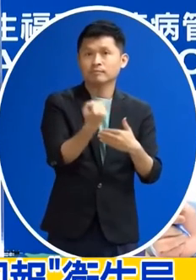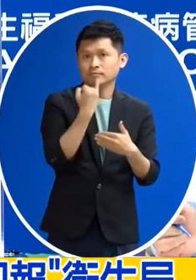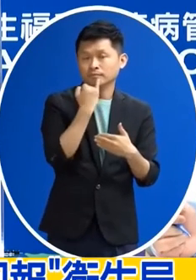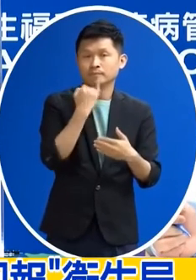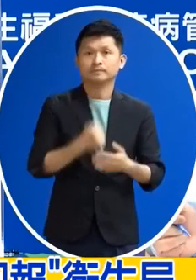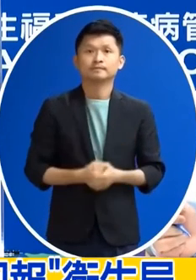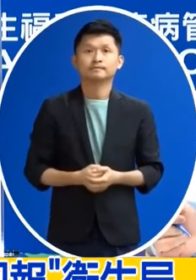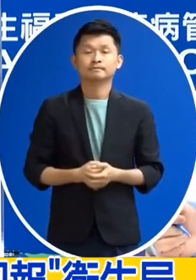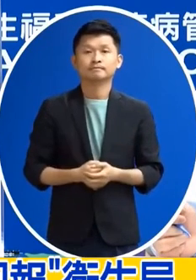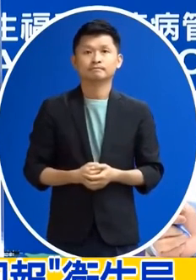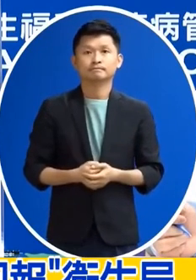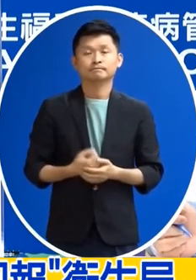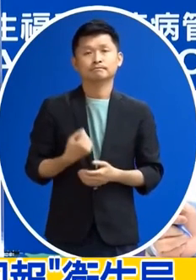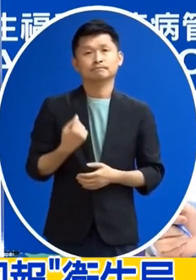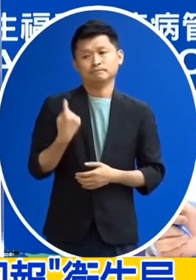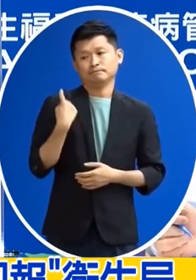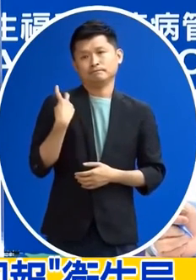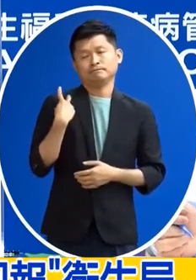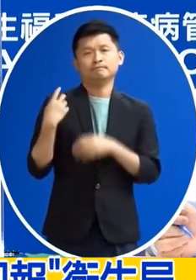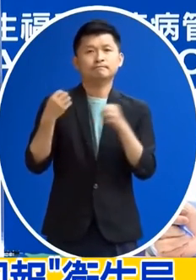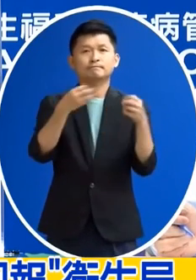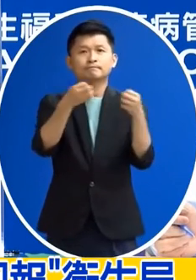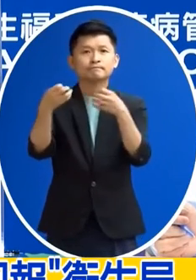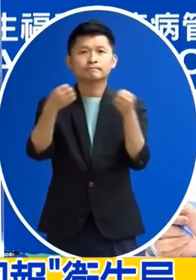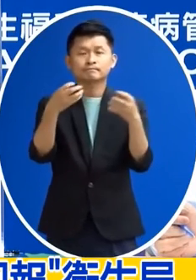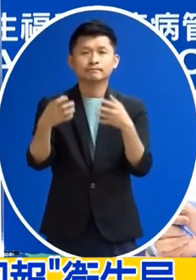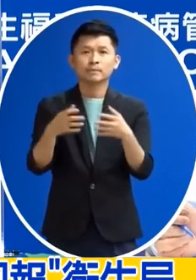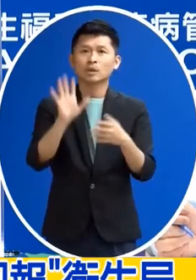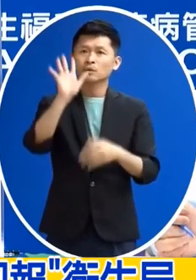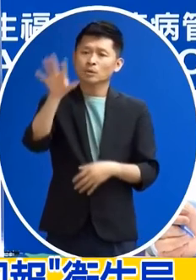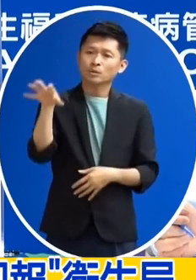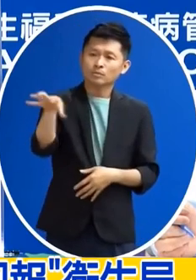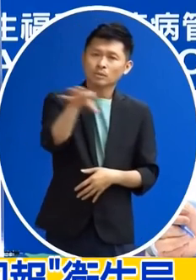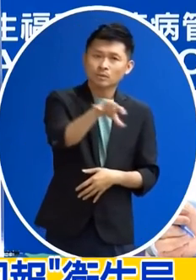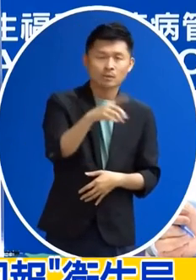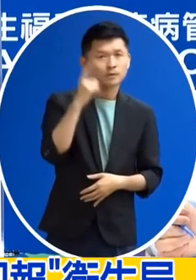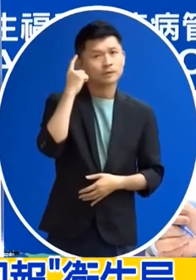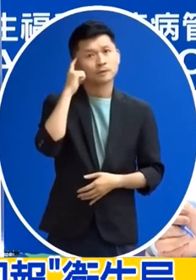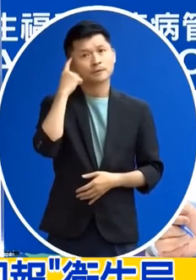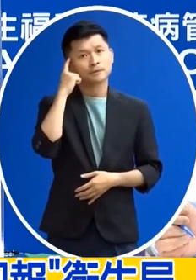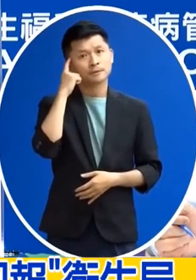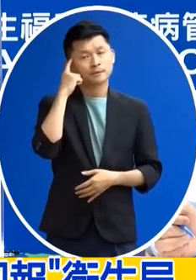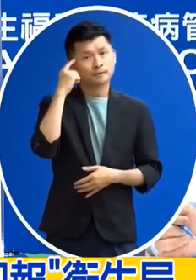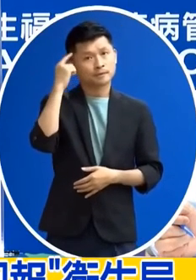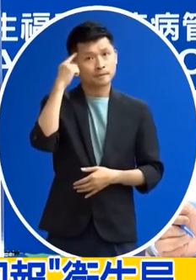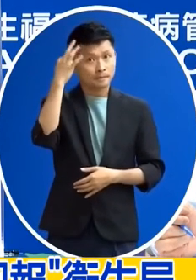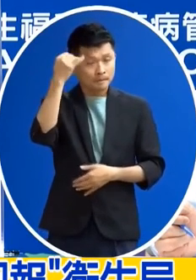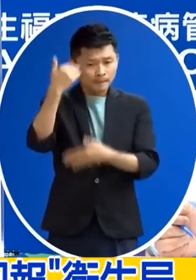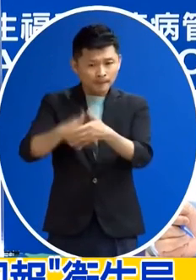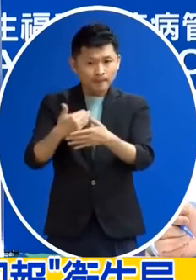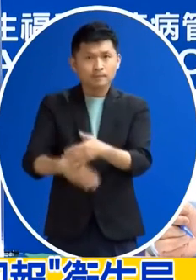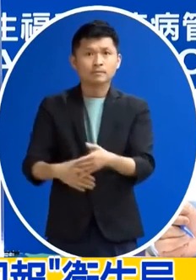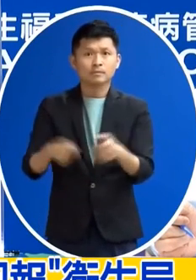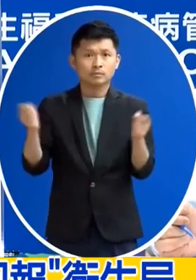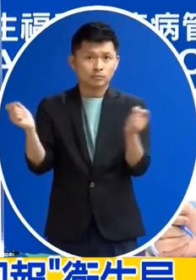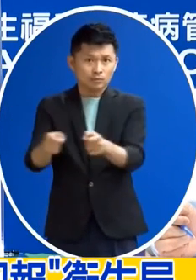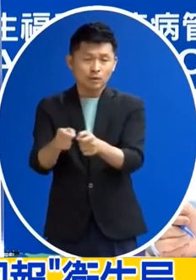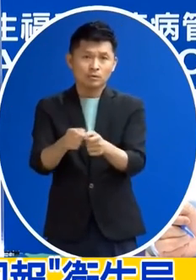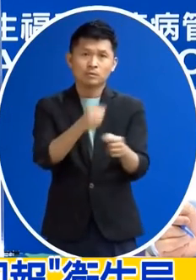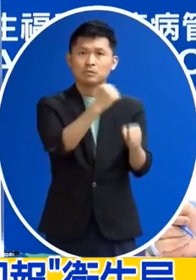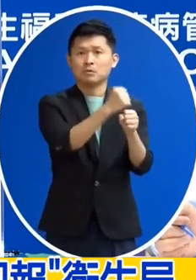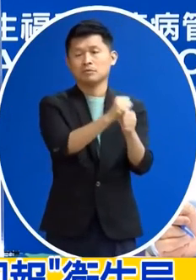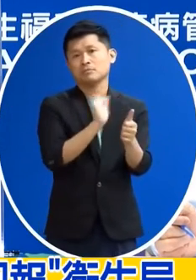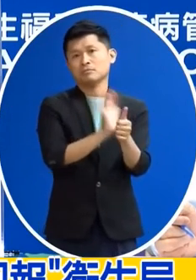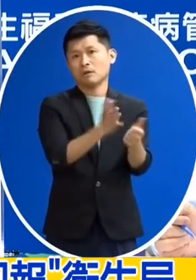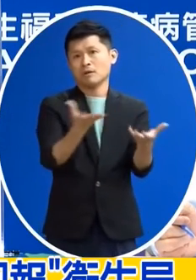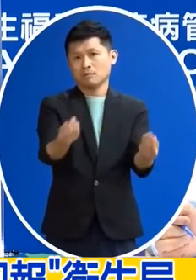概这两天大概在讲的哈，那有些单位认为说这样的一个简化对于工作上面是没有帮助